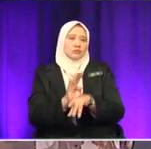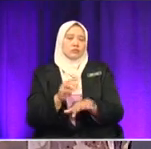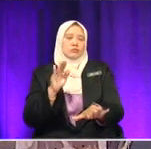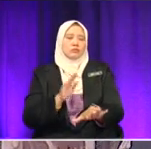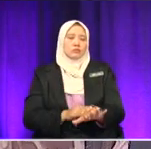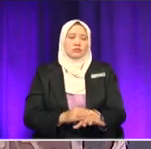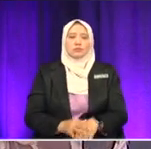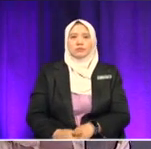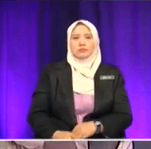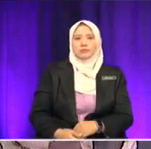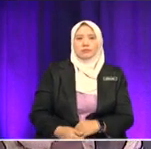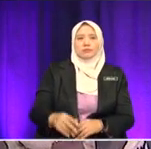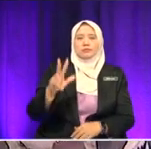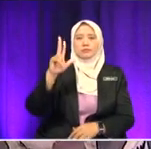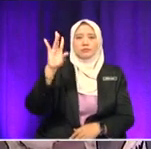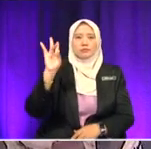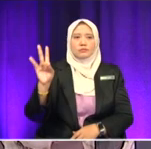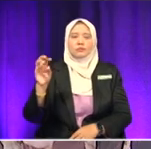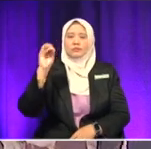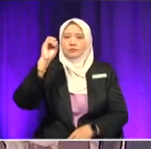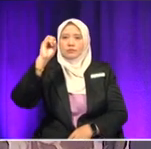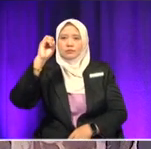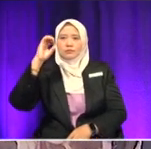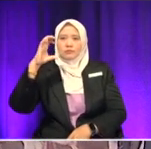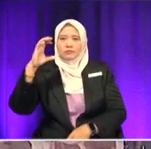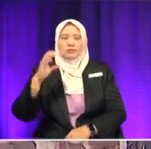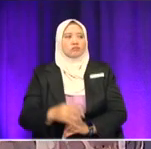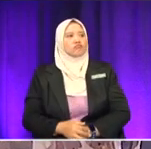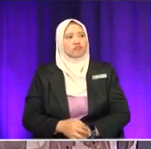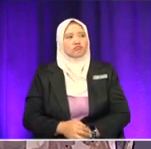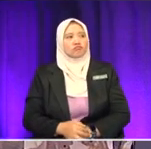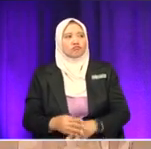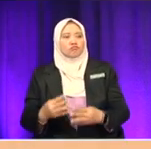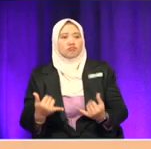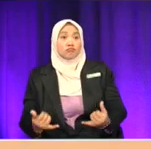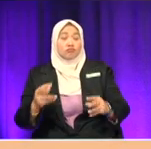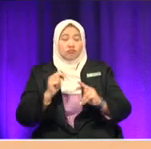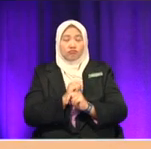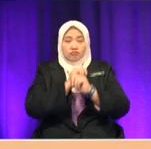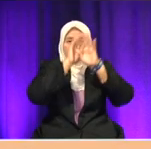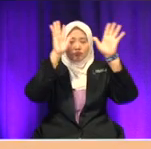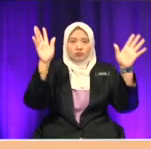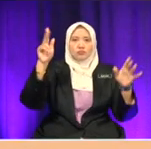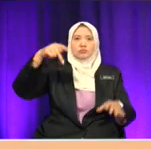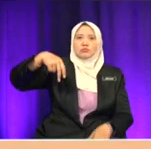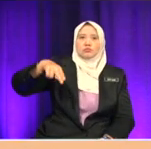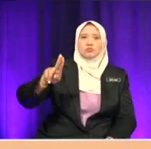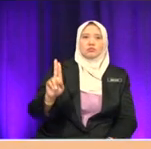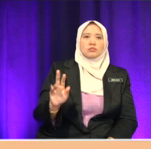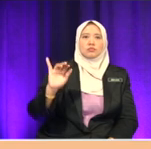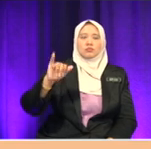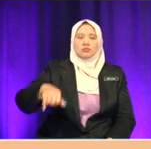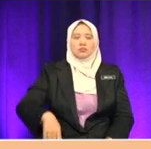darjah Celsius. Okey, mari kita lihat soalan seterusnya. Nyatakan pemboleh ubah yang terlibat dalam eksperimen